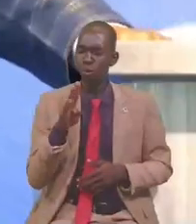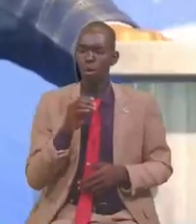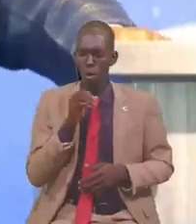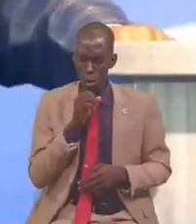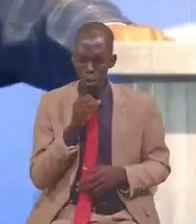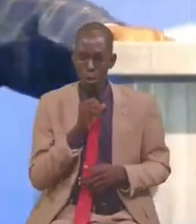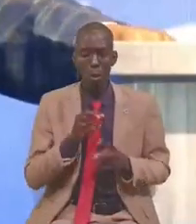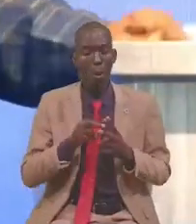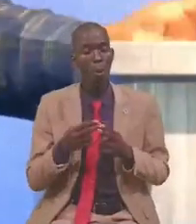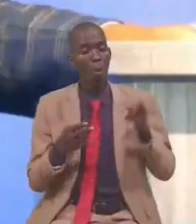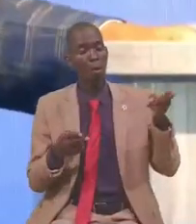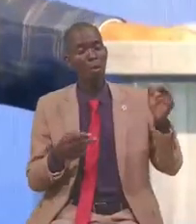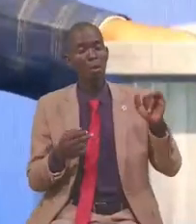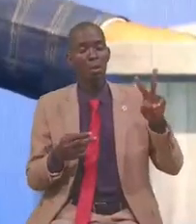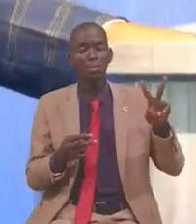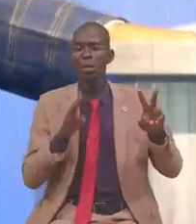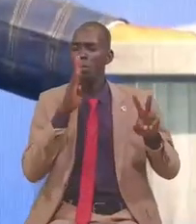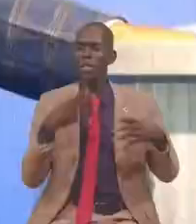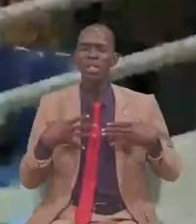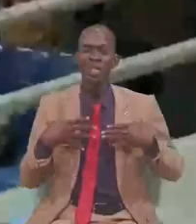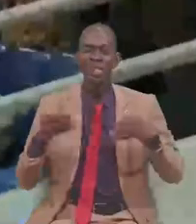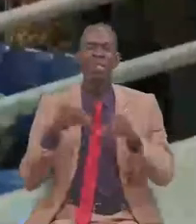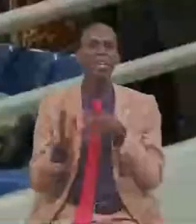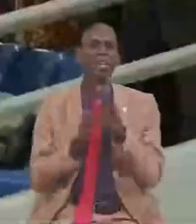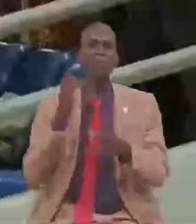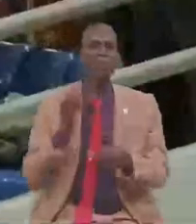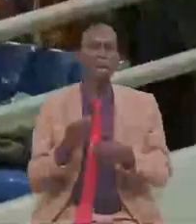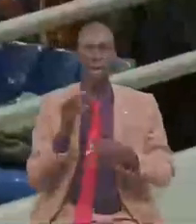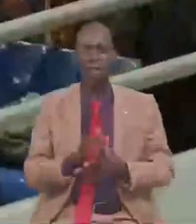VIH, sois guéri au nom de Jésus-Christ.